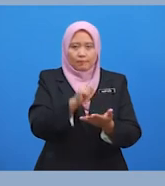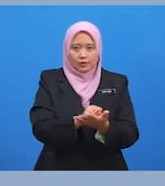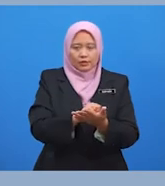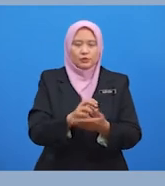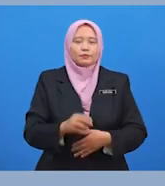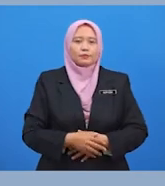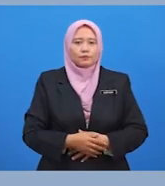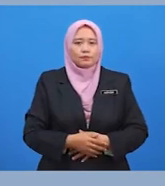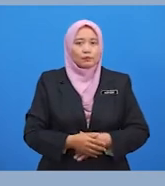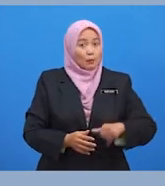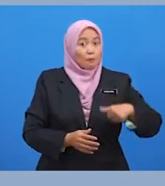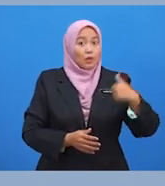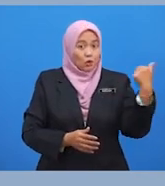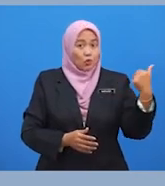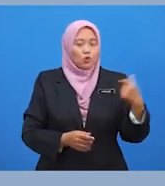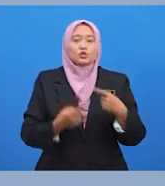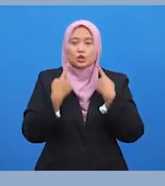Bagus! Jawapan yang betul.